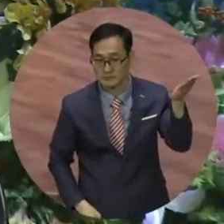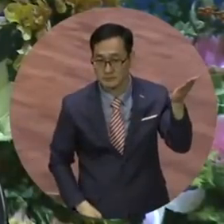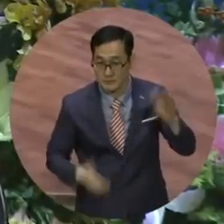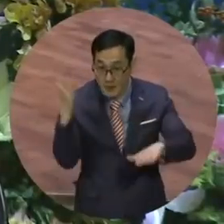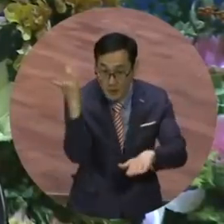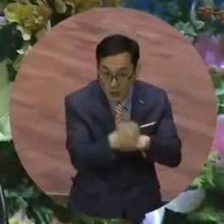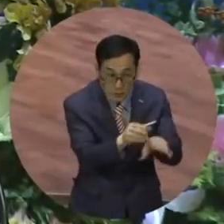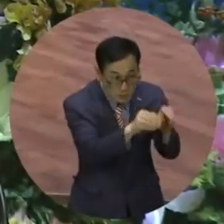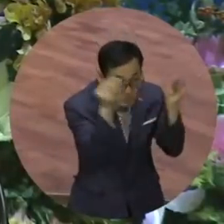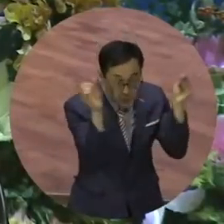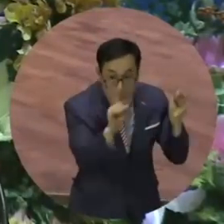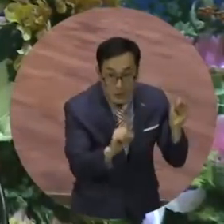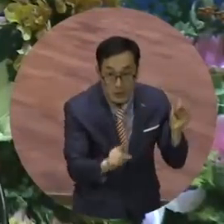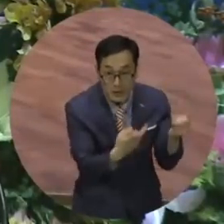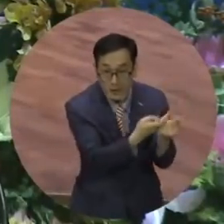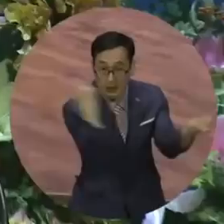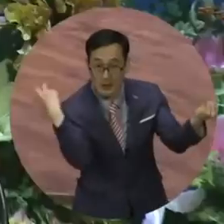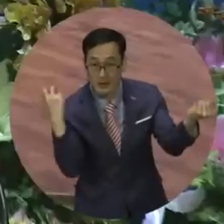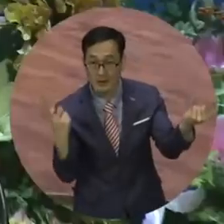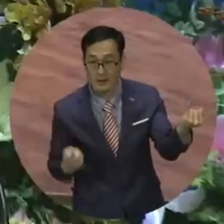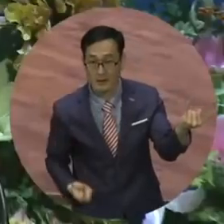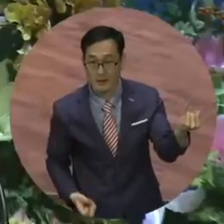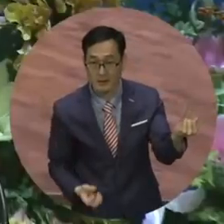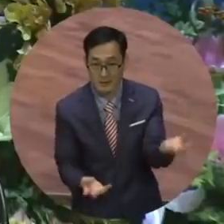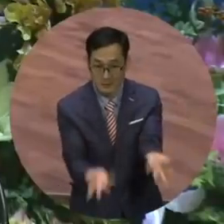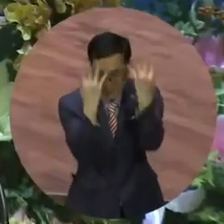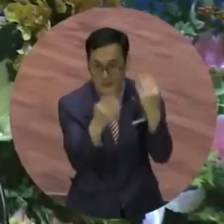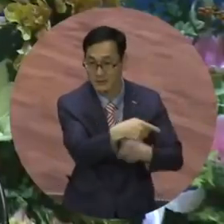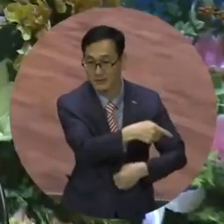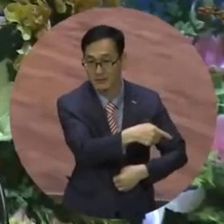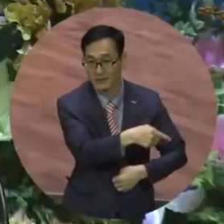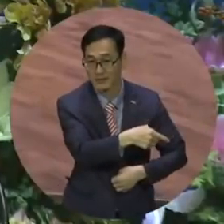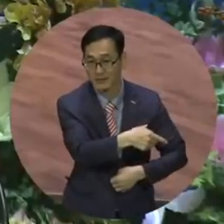탄핵을 당해서 지금은 영의 몸이 되어 있습니다.